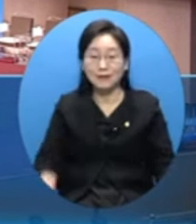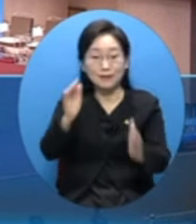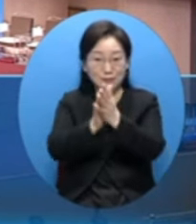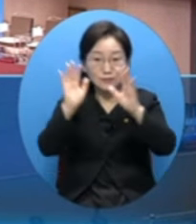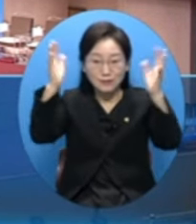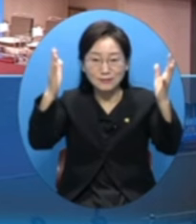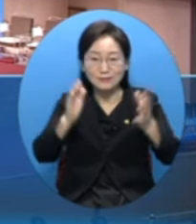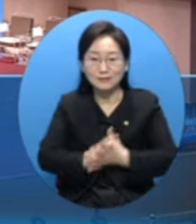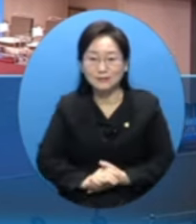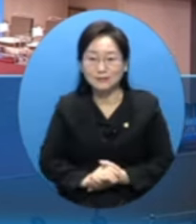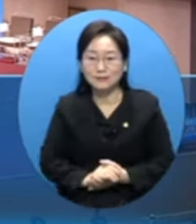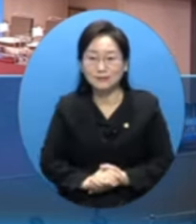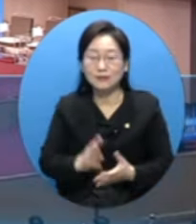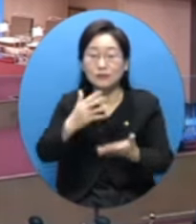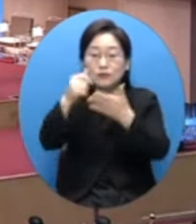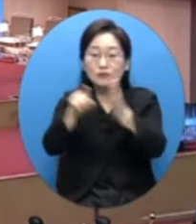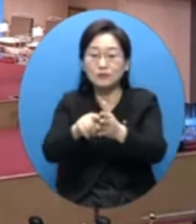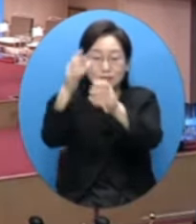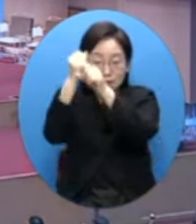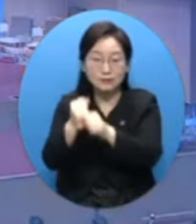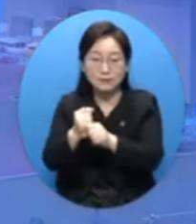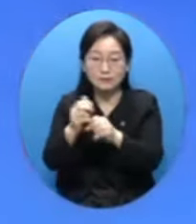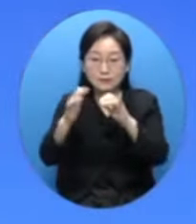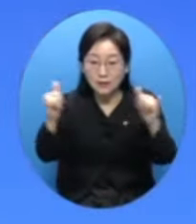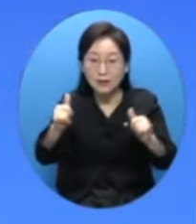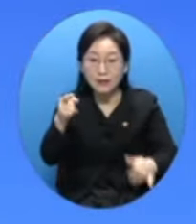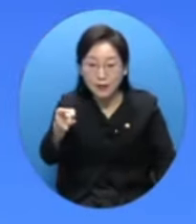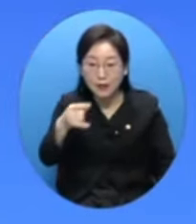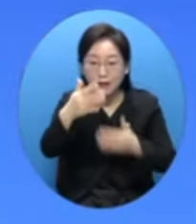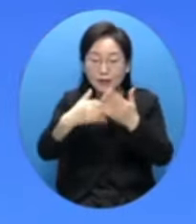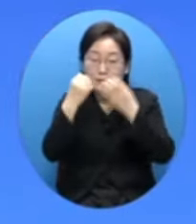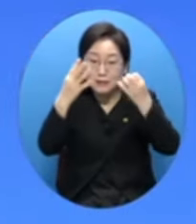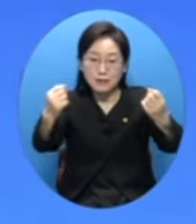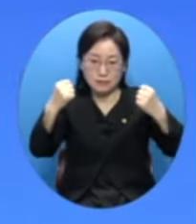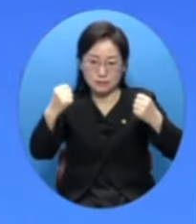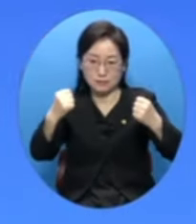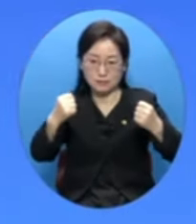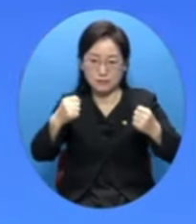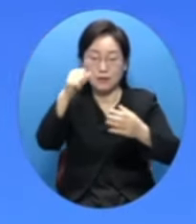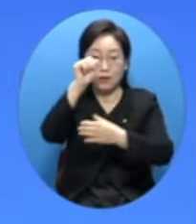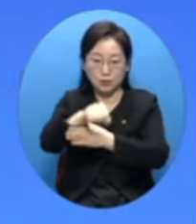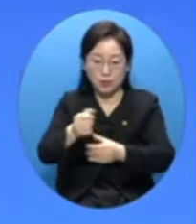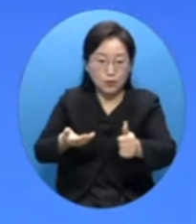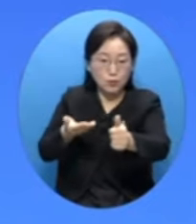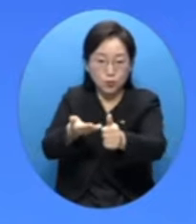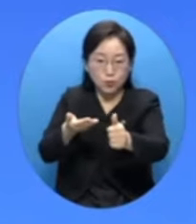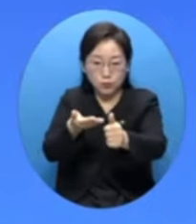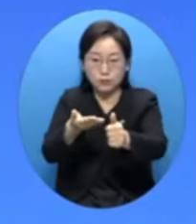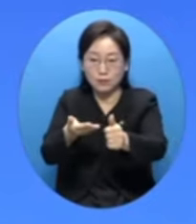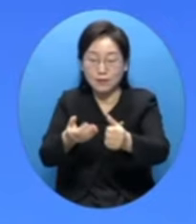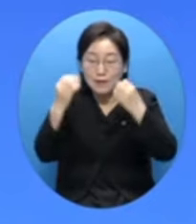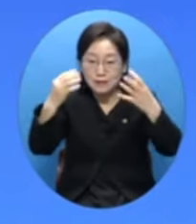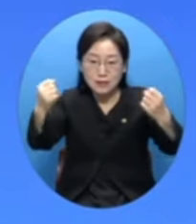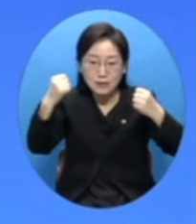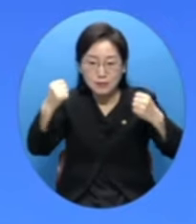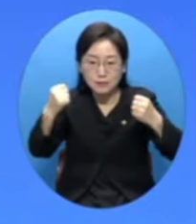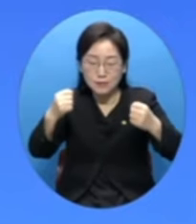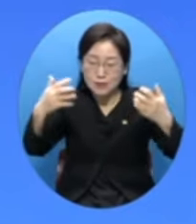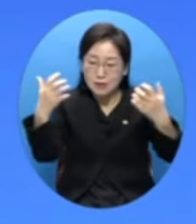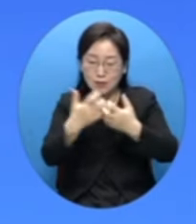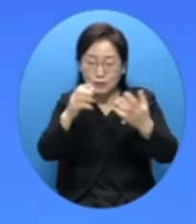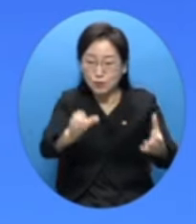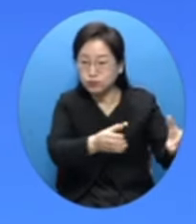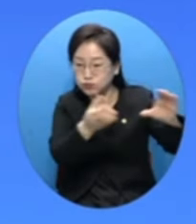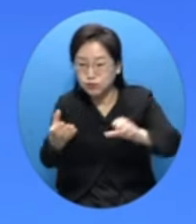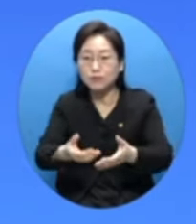할렐루야. 주님을 믿고 자는 자에게는 주님이 새 힘을 허락 공급해 주시고 새 힘을 우리에게 넘치게